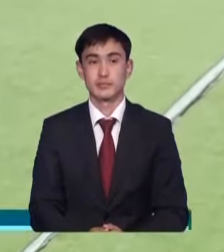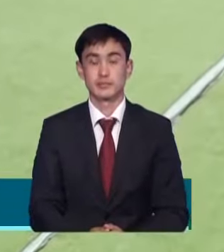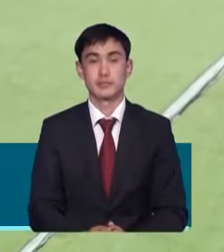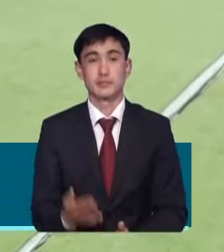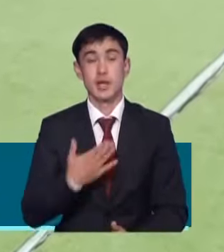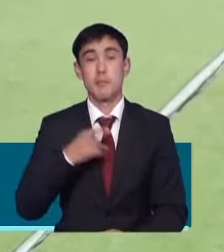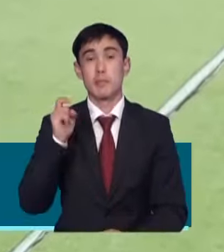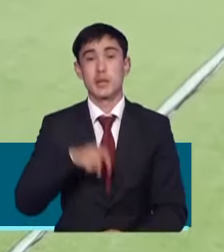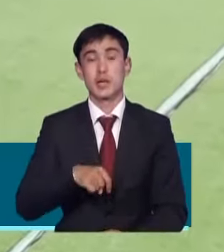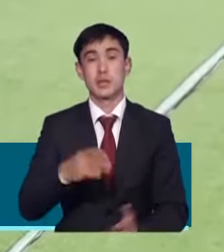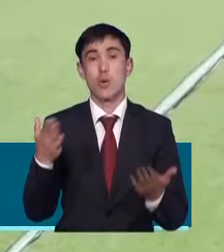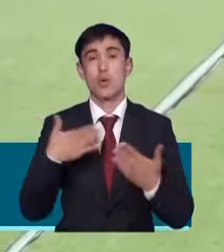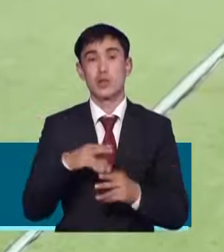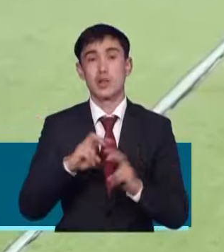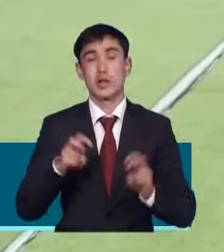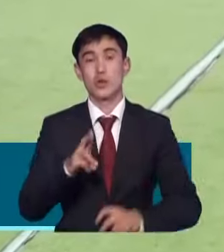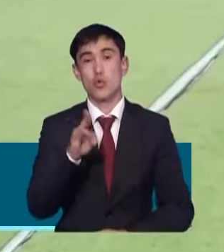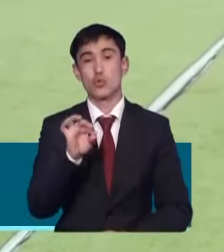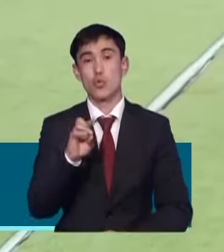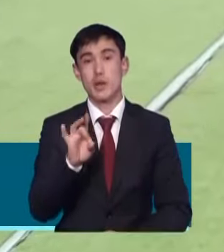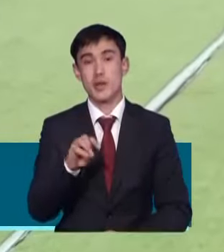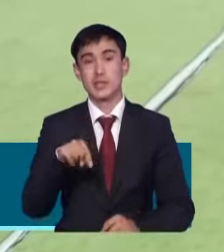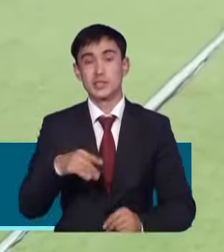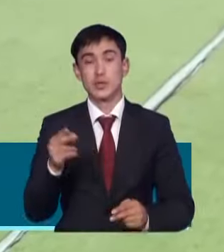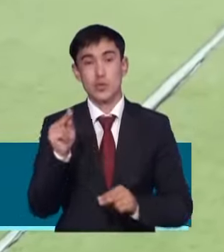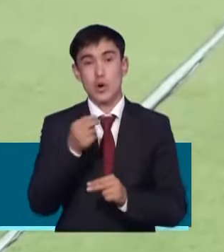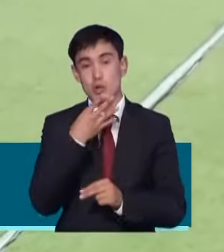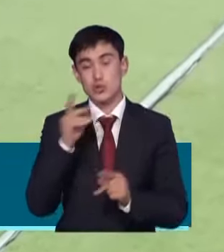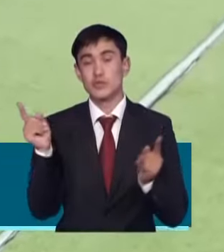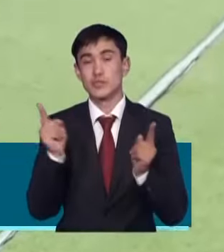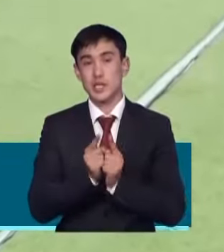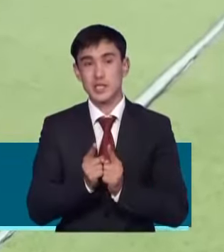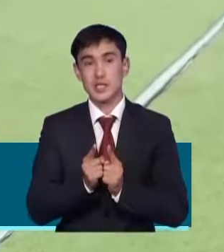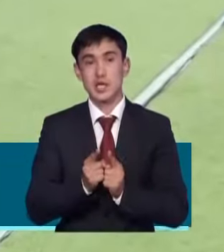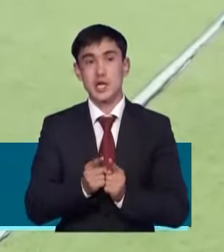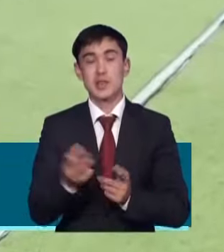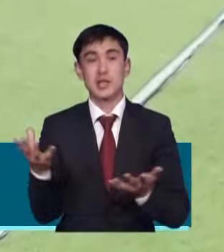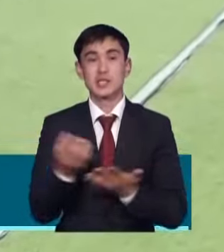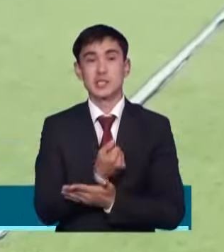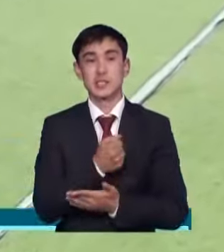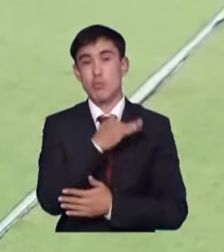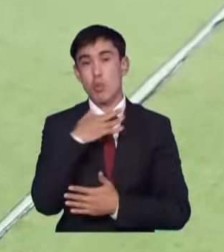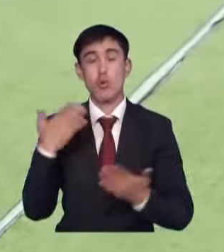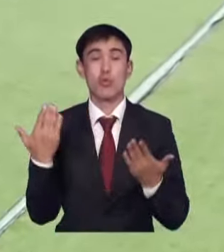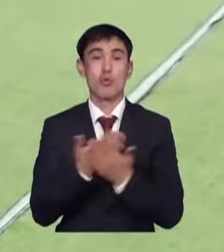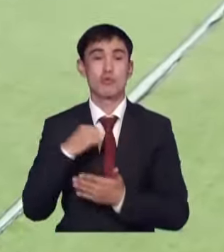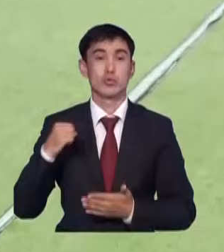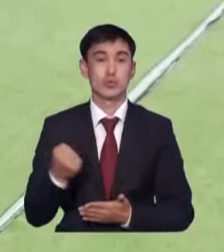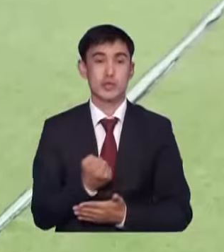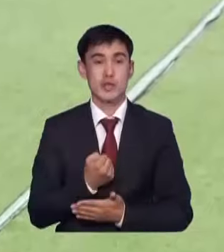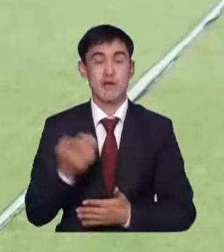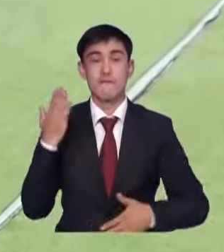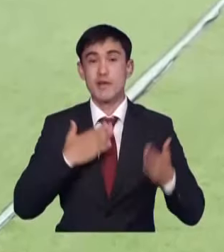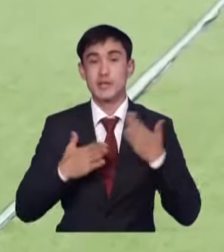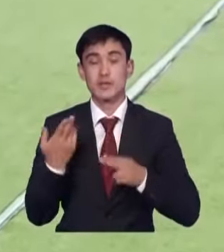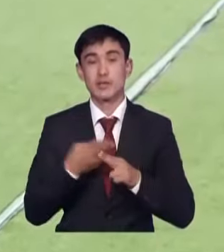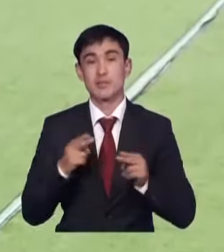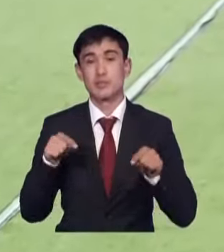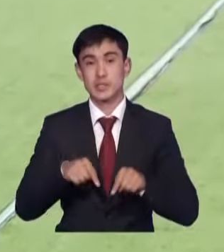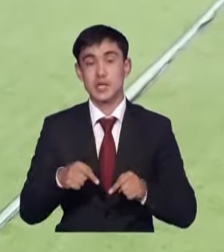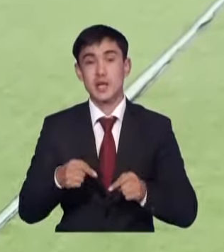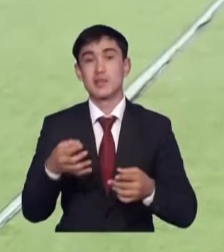Я приехала на отдых в лагере Куктубе. Нас здесь очень хорошо встретили. Еще я нашла здесь много новых друзей. Нам весело в этом лагере